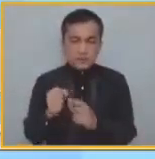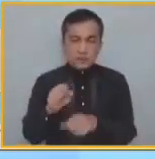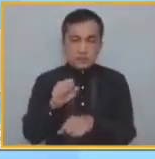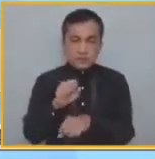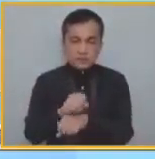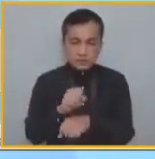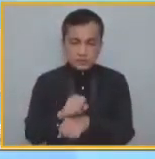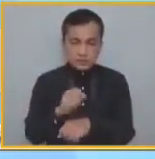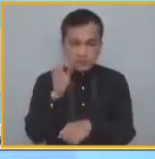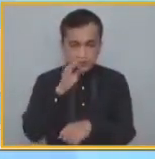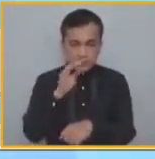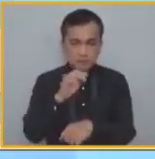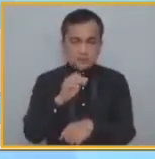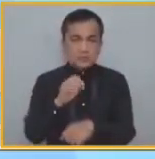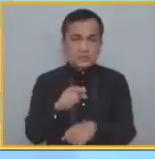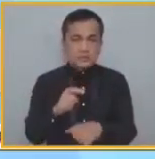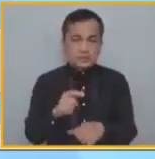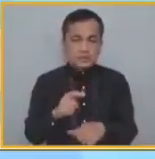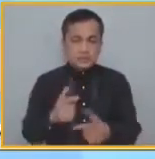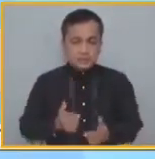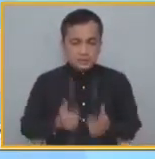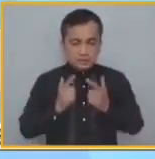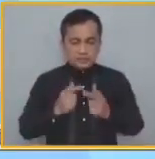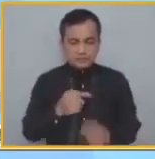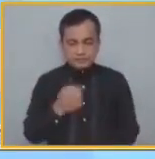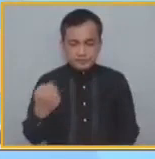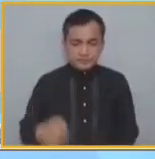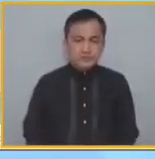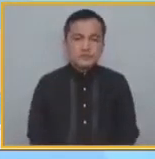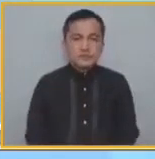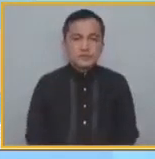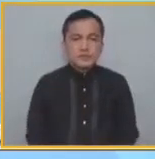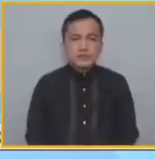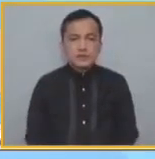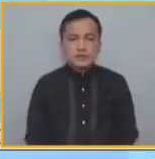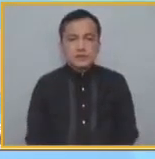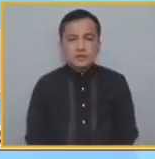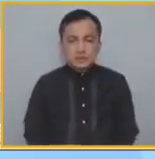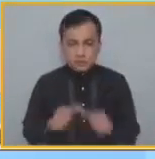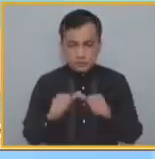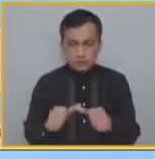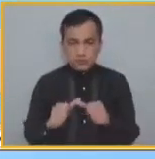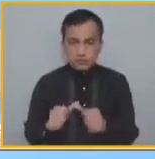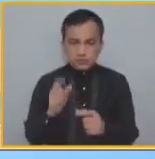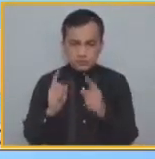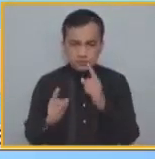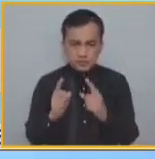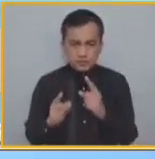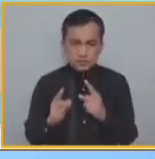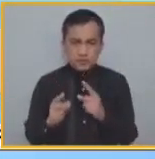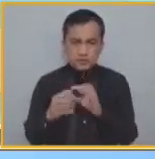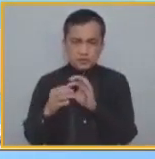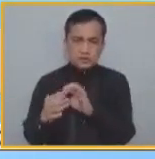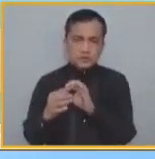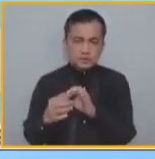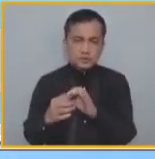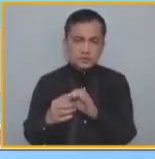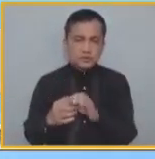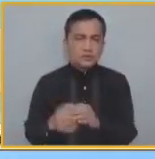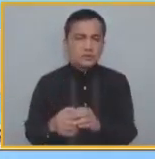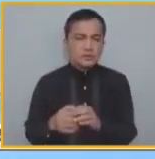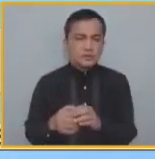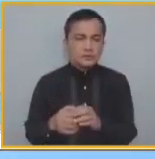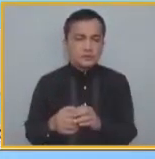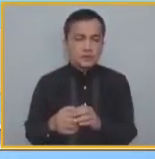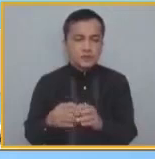We continue to have constant engagement and connection with our residents, Filipino residents